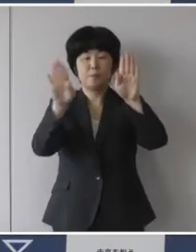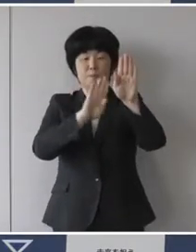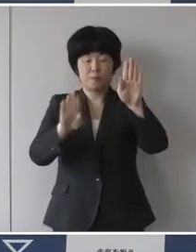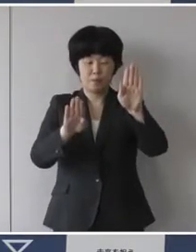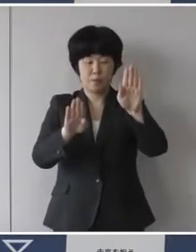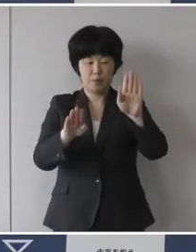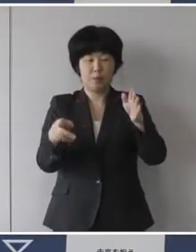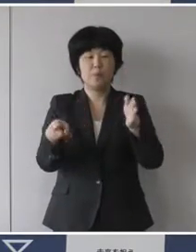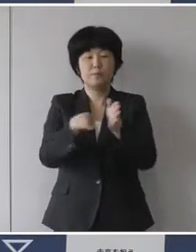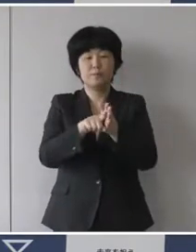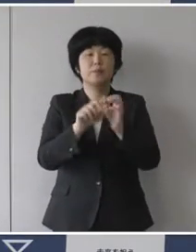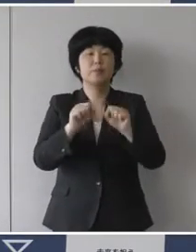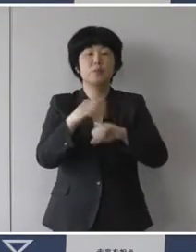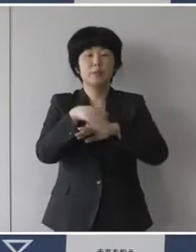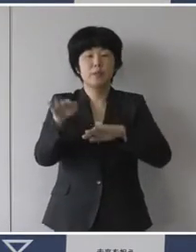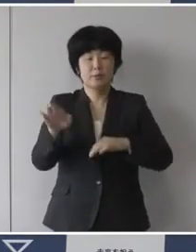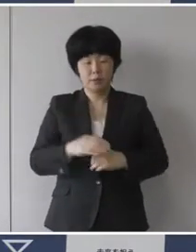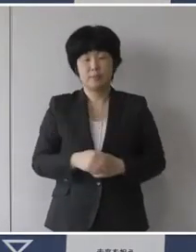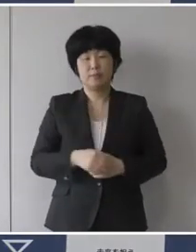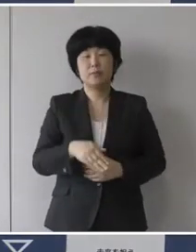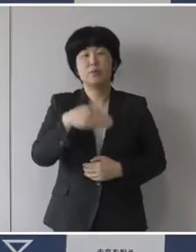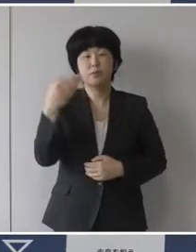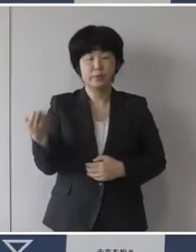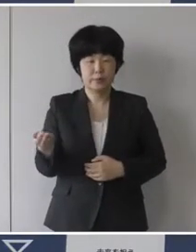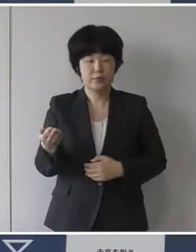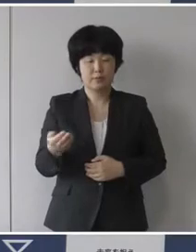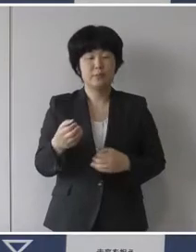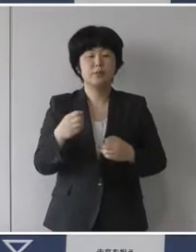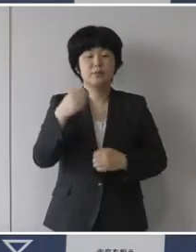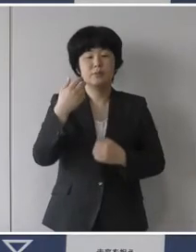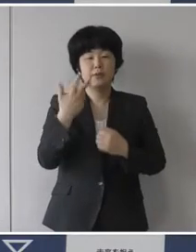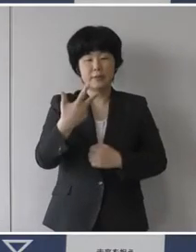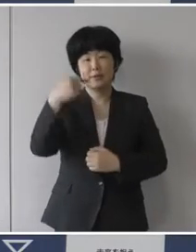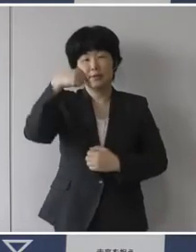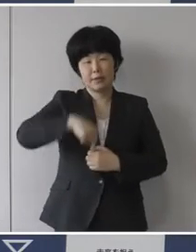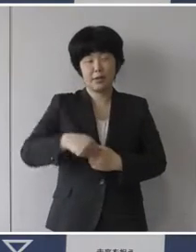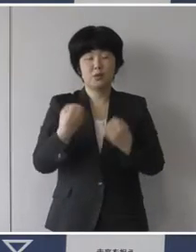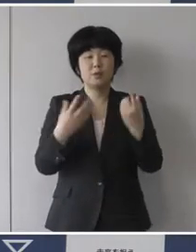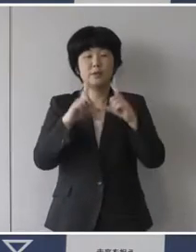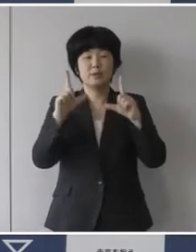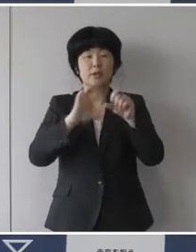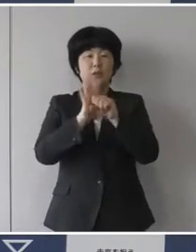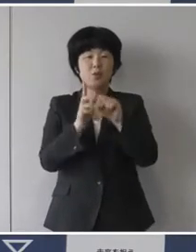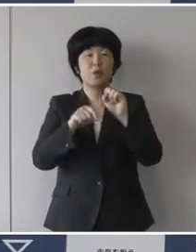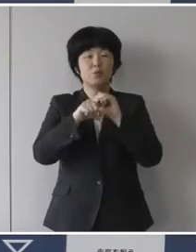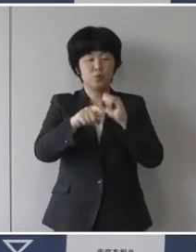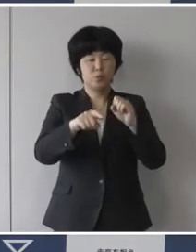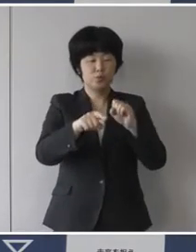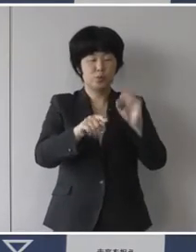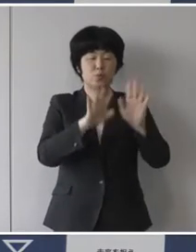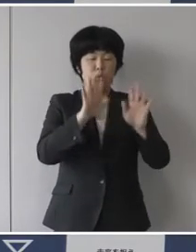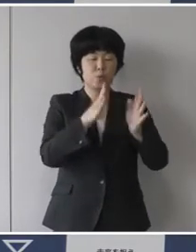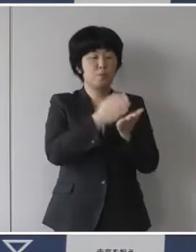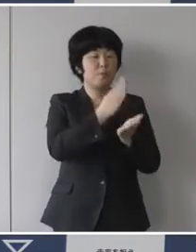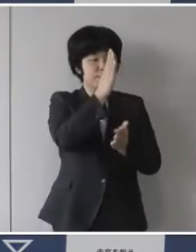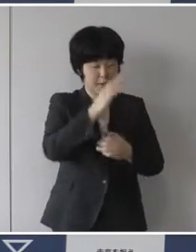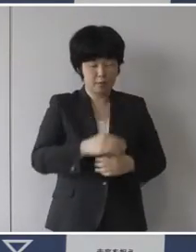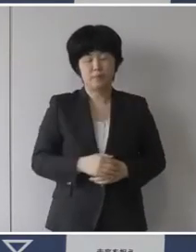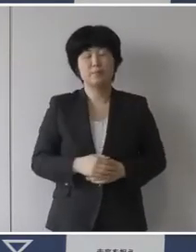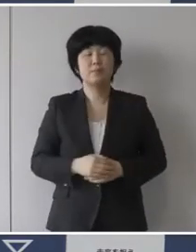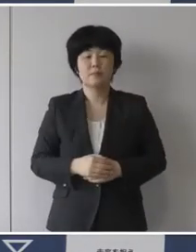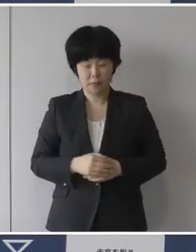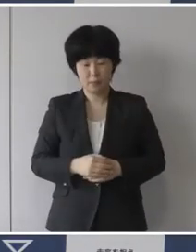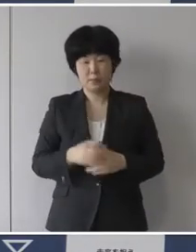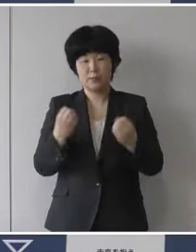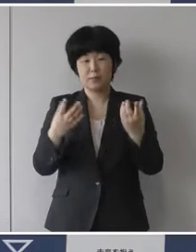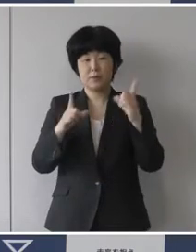国に水戸市内における新型コロナウイルス感染症の状況につきまして市長をお願いします。 はい、新型コロナウイルスで